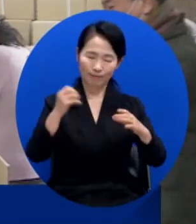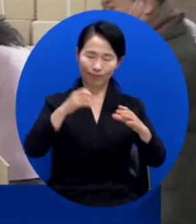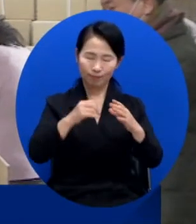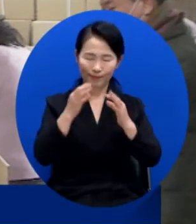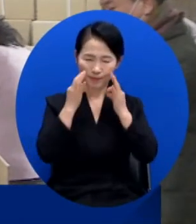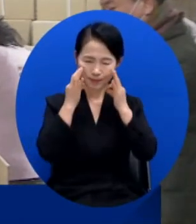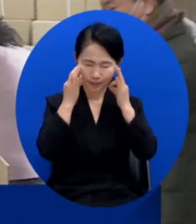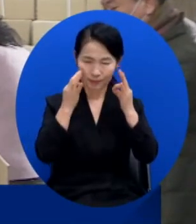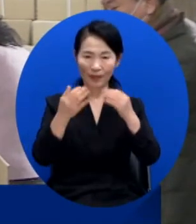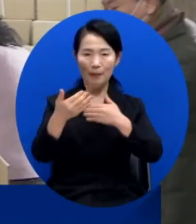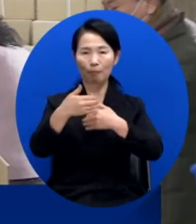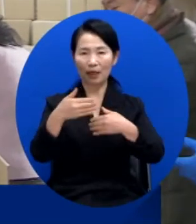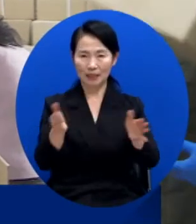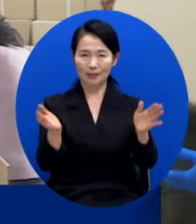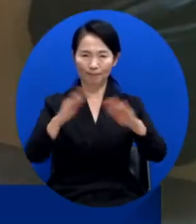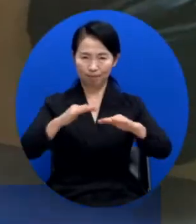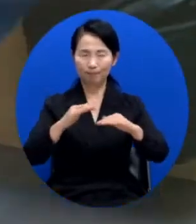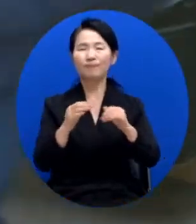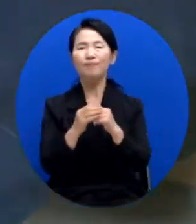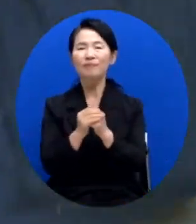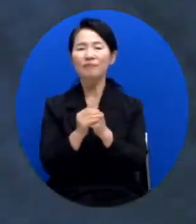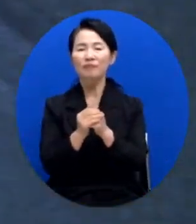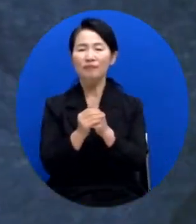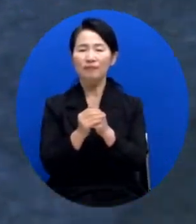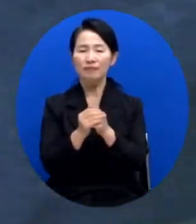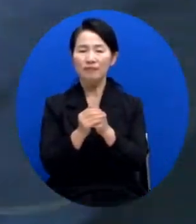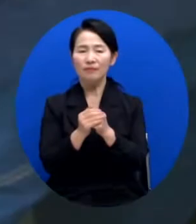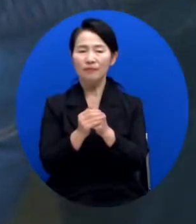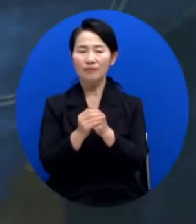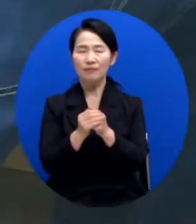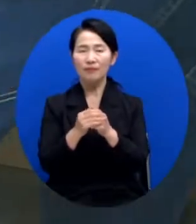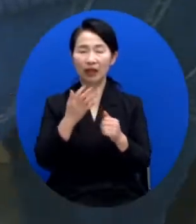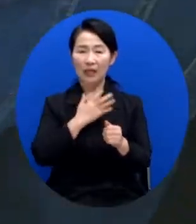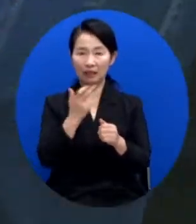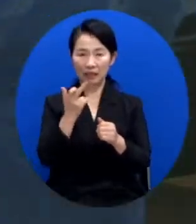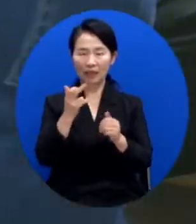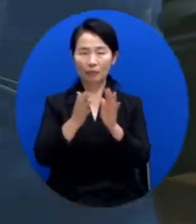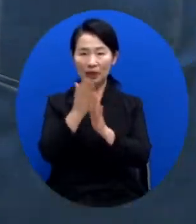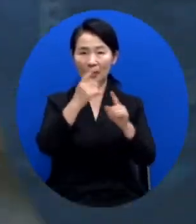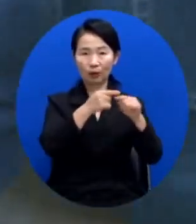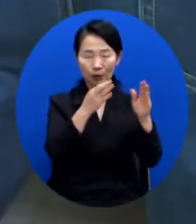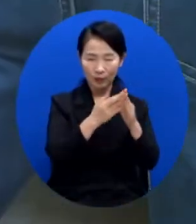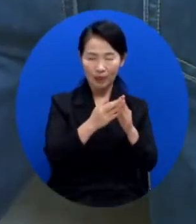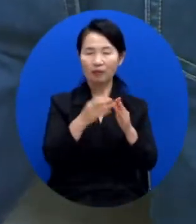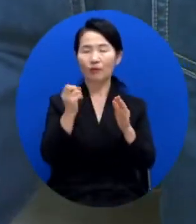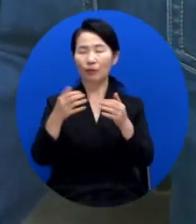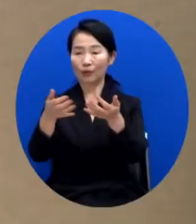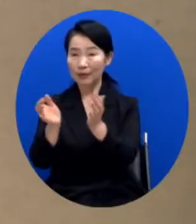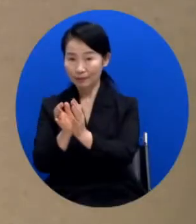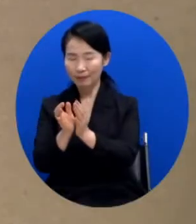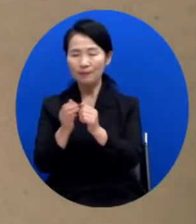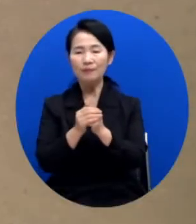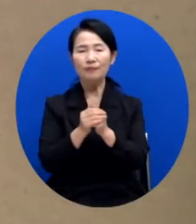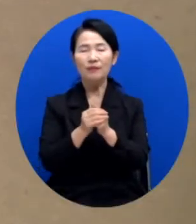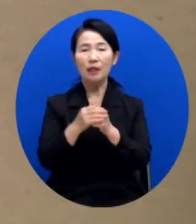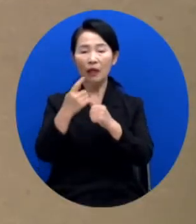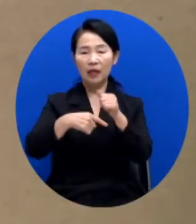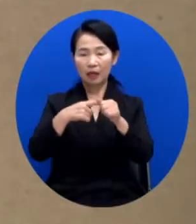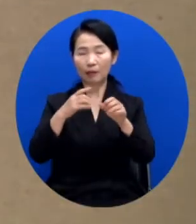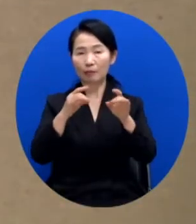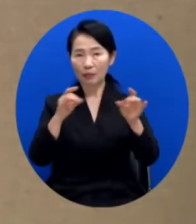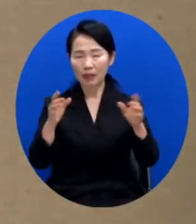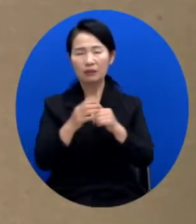만들어서 박스로 담아보았습니다. 안산 빛나교회와 글로벌 생명 나눔은 매년 해외